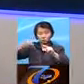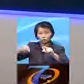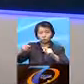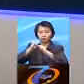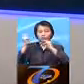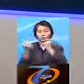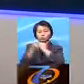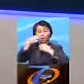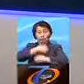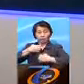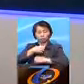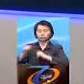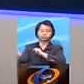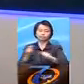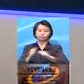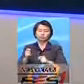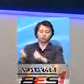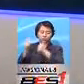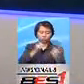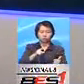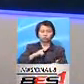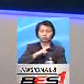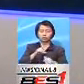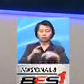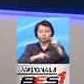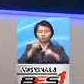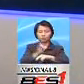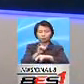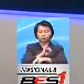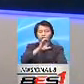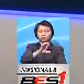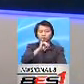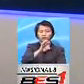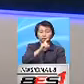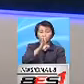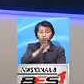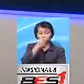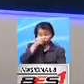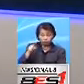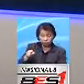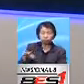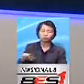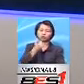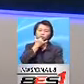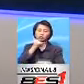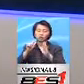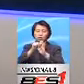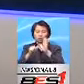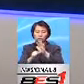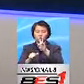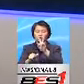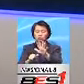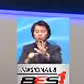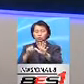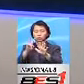Fox dikenakan tindakan oleh Lembaga Pembangunan Industri Pembinaan CIDB kerana melakukan kesalahan di bawah Akta